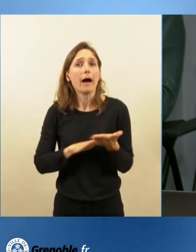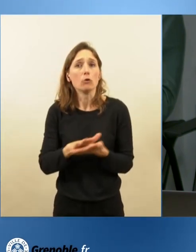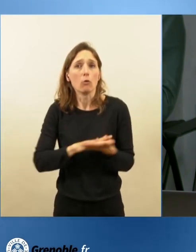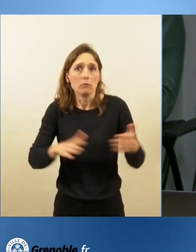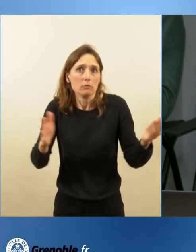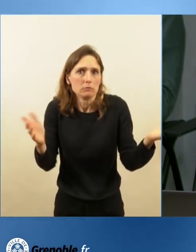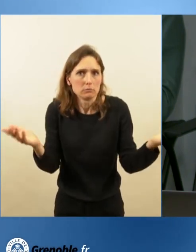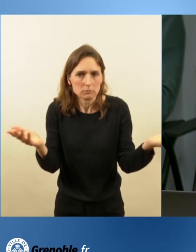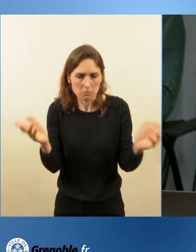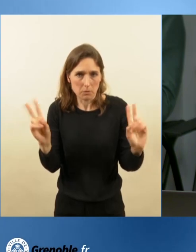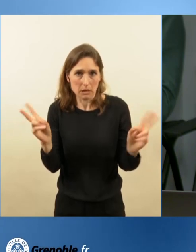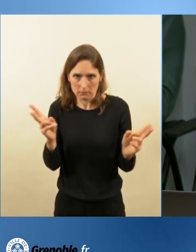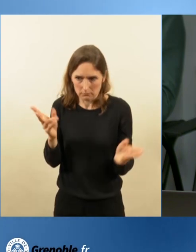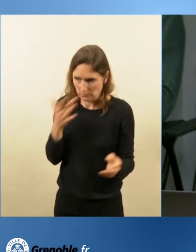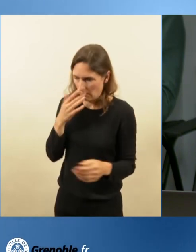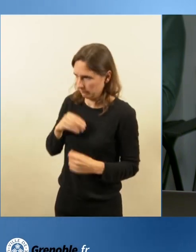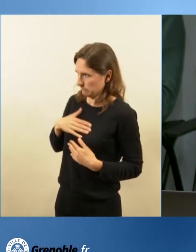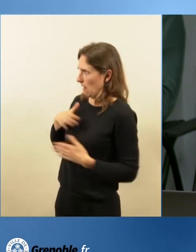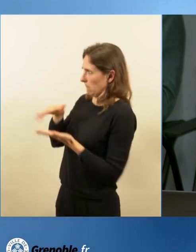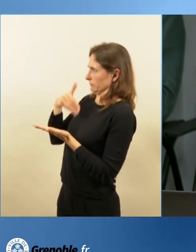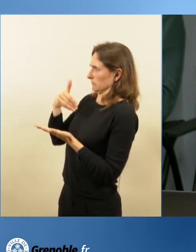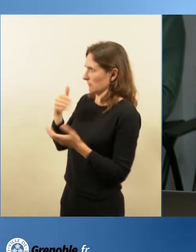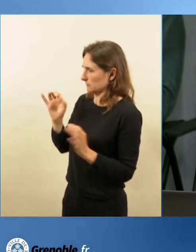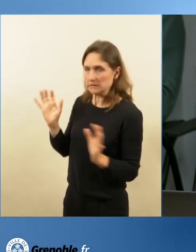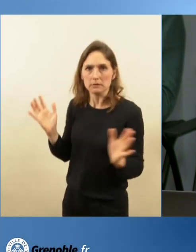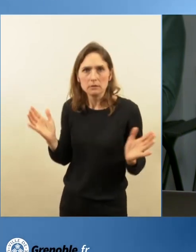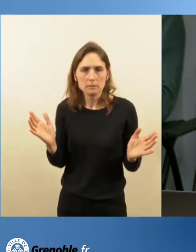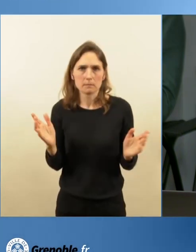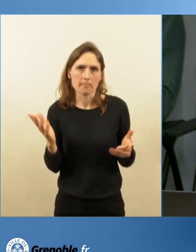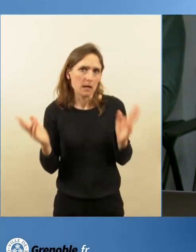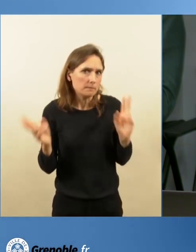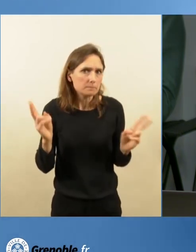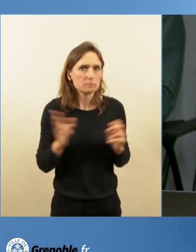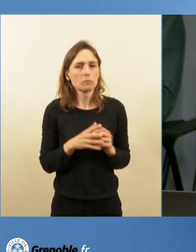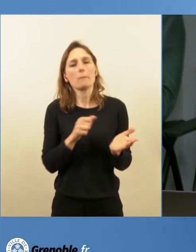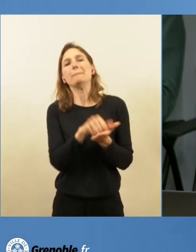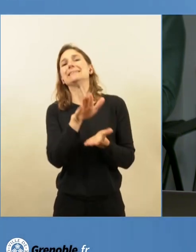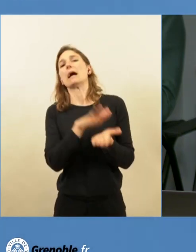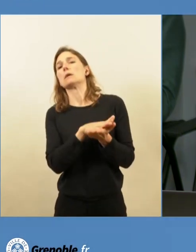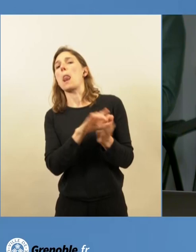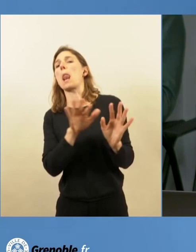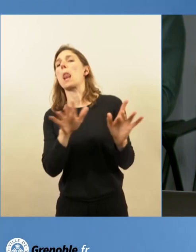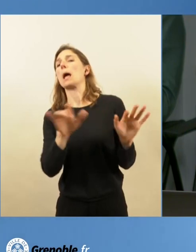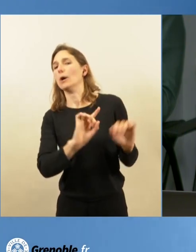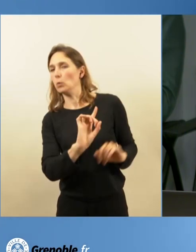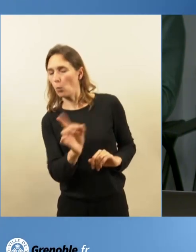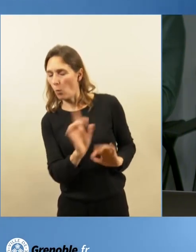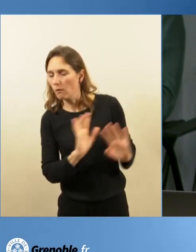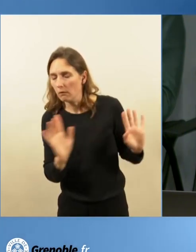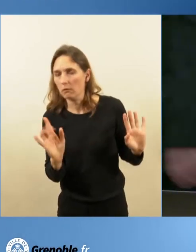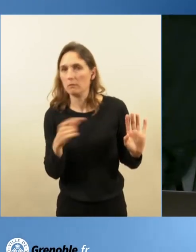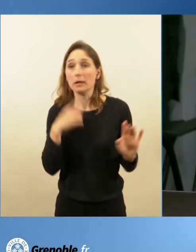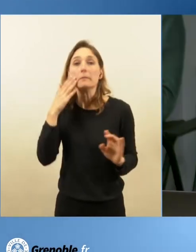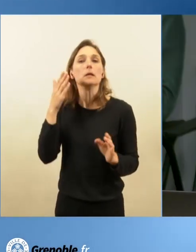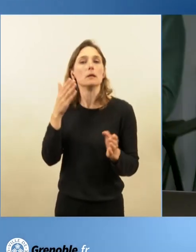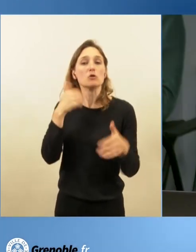long terme c'est comme ça qu'on pourrait le vivre en tout cas l'interpréter et je ne fais passer aucun message je ne fais que de la prospective de dire si ça